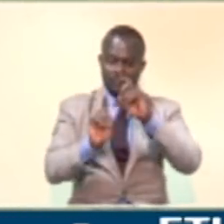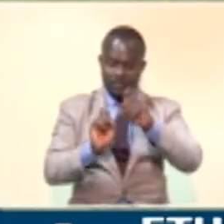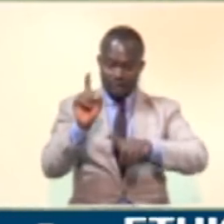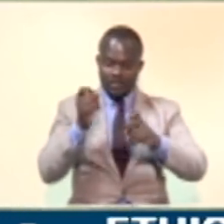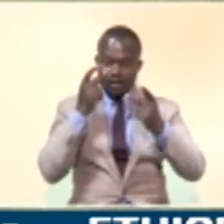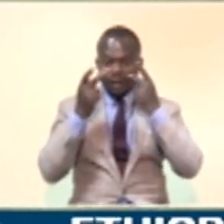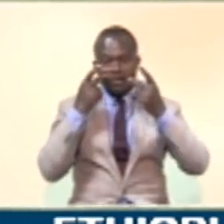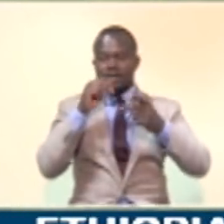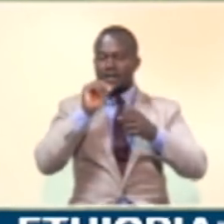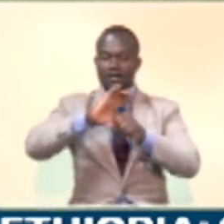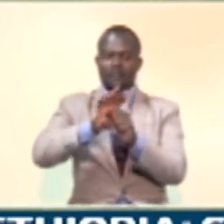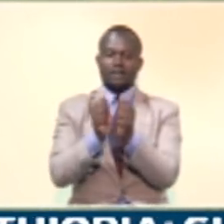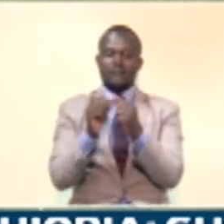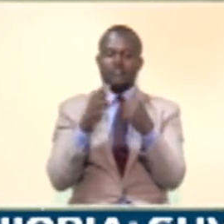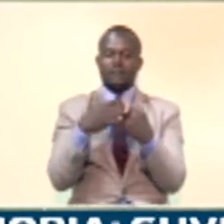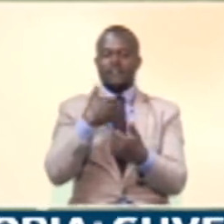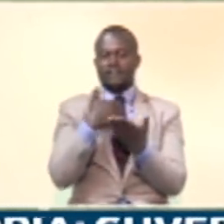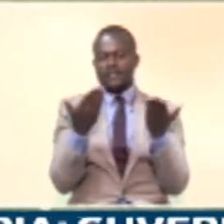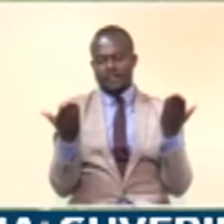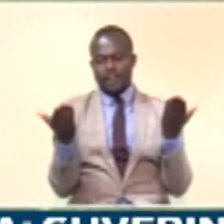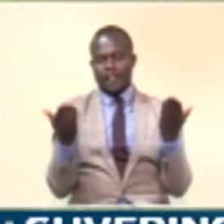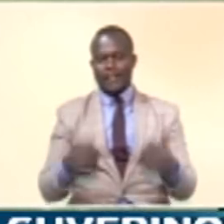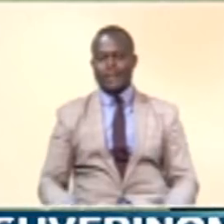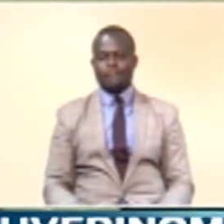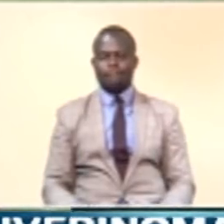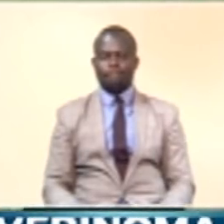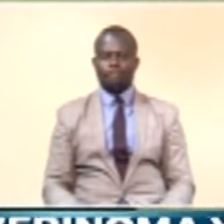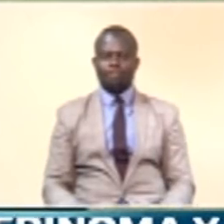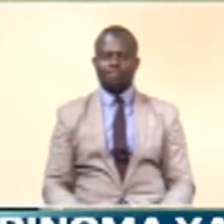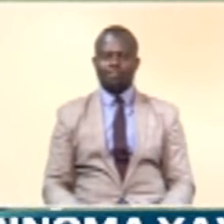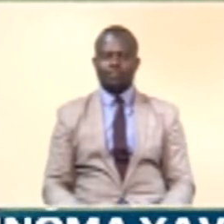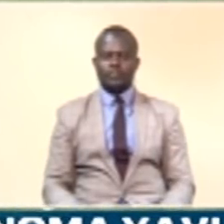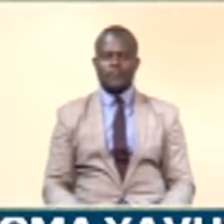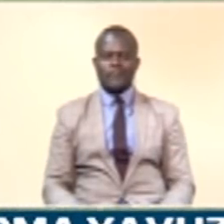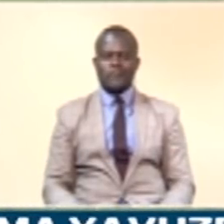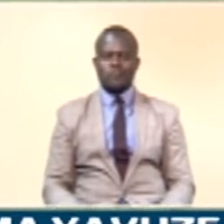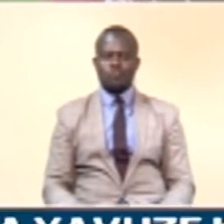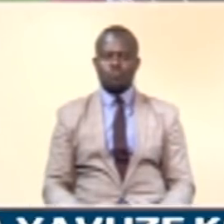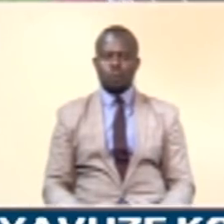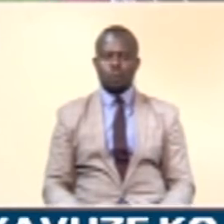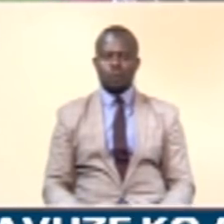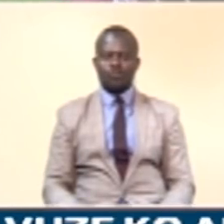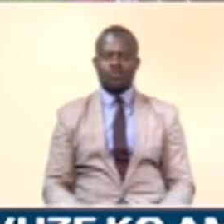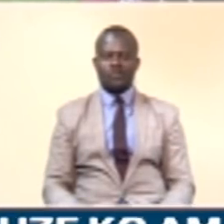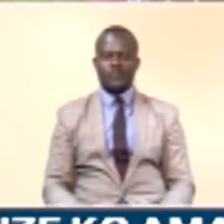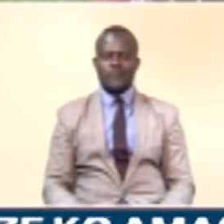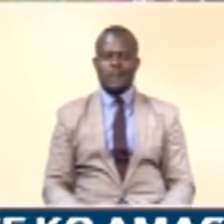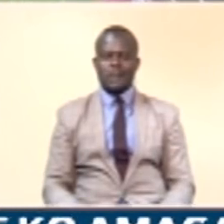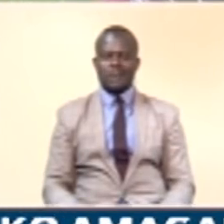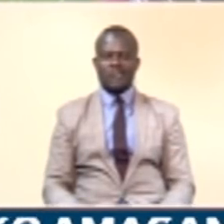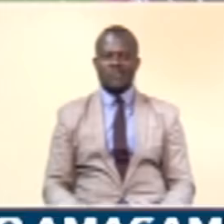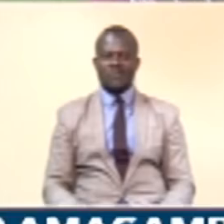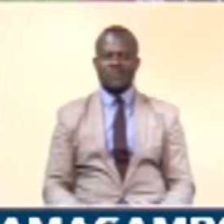basanga nta COVID-19 mfite j'ai passé mon test c'est négatif il y a eu un message